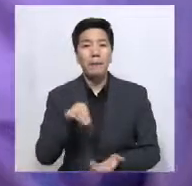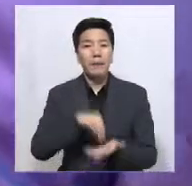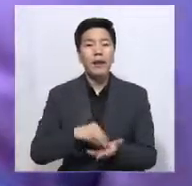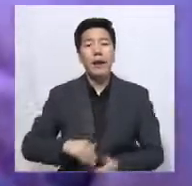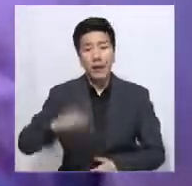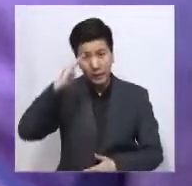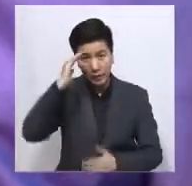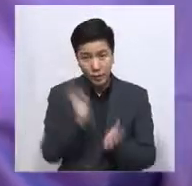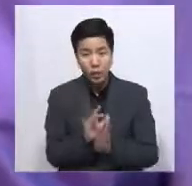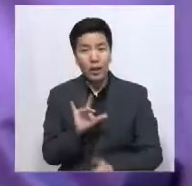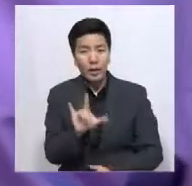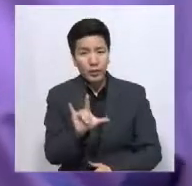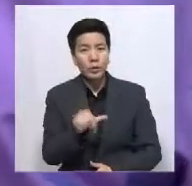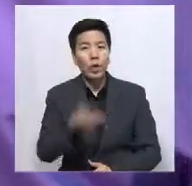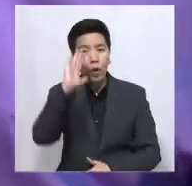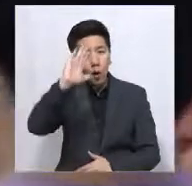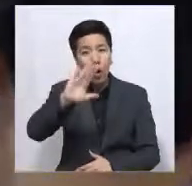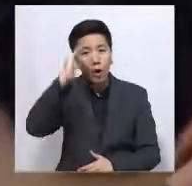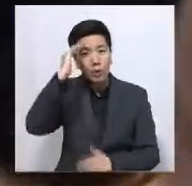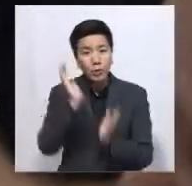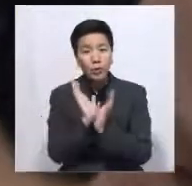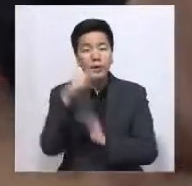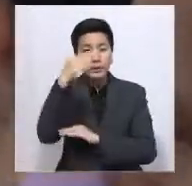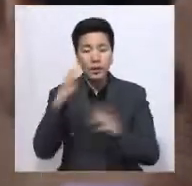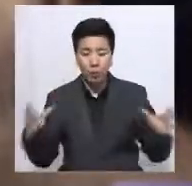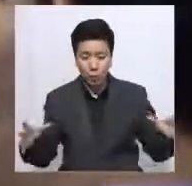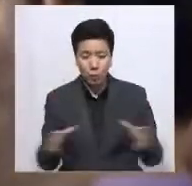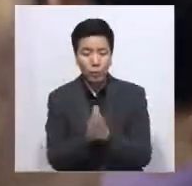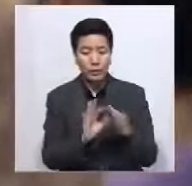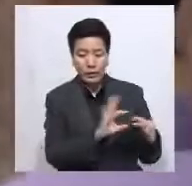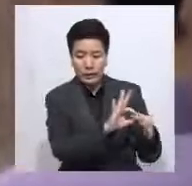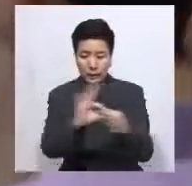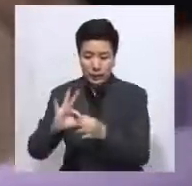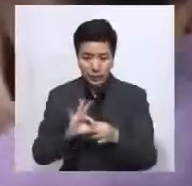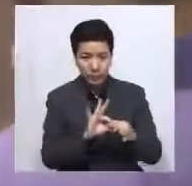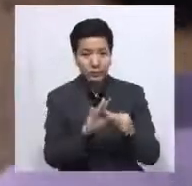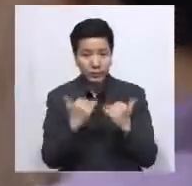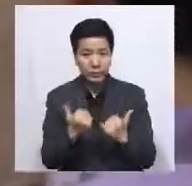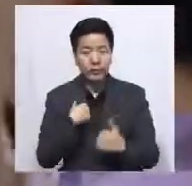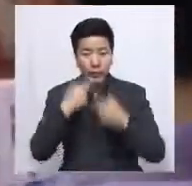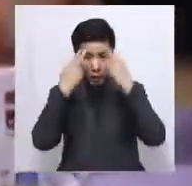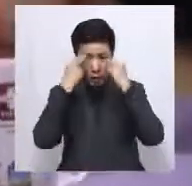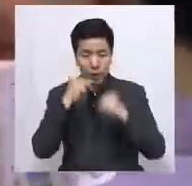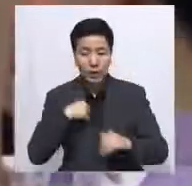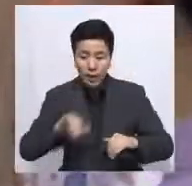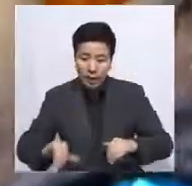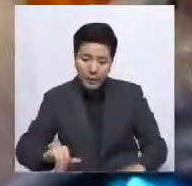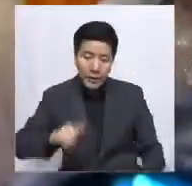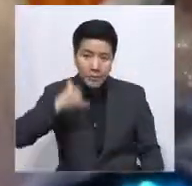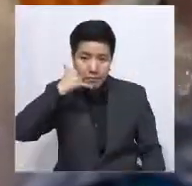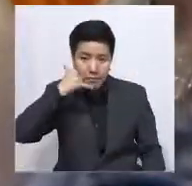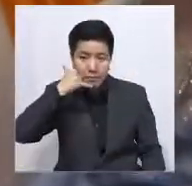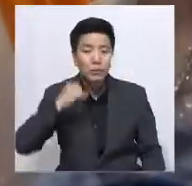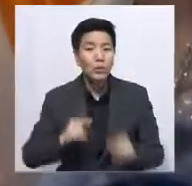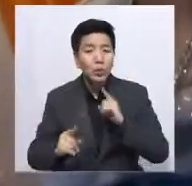Police I Love You ของสำนักงานตำรวจแห่งชาติค่ะนายกรัฐมนตรียังได้ต่อสายรับสายตรงนะคะพูดคุ